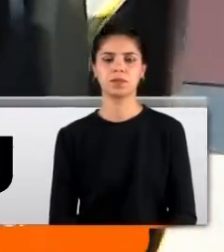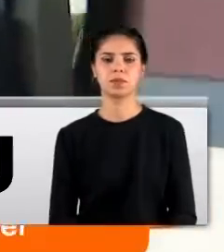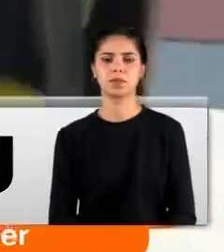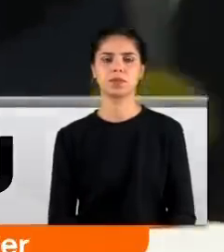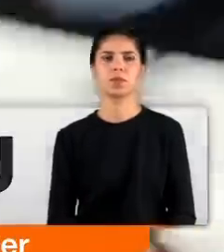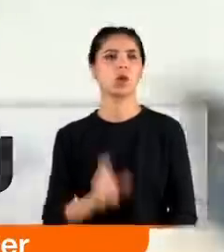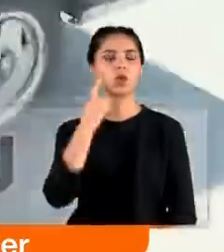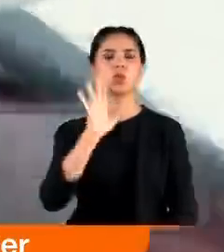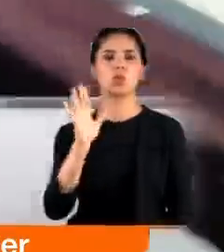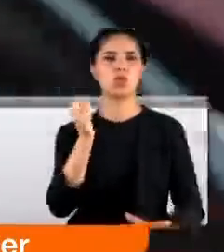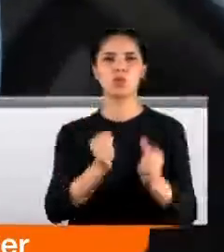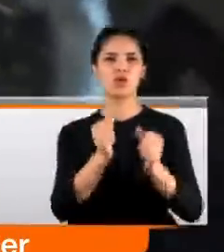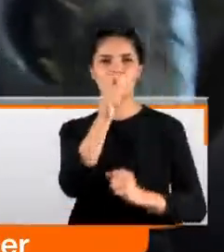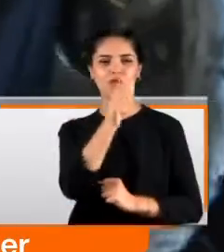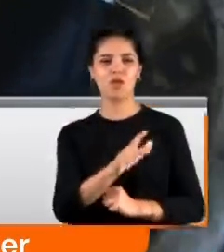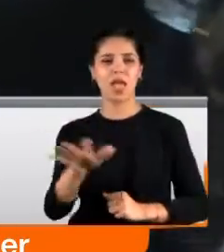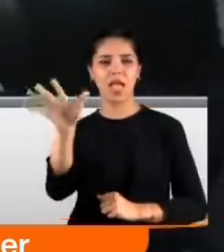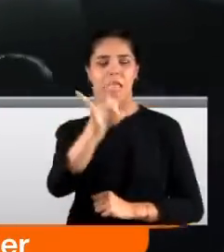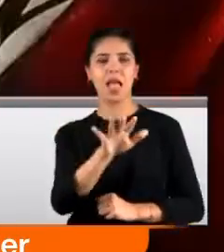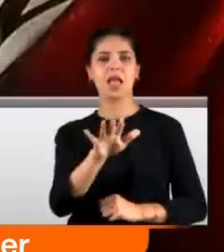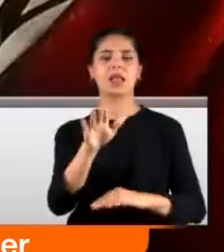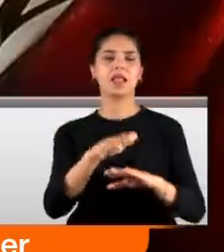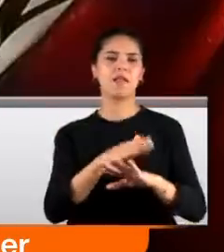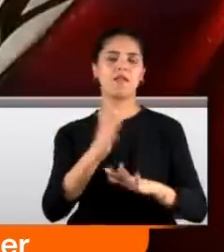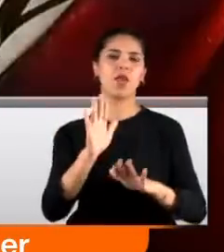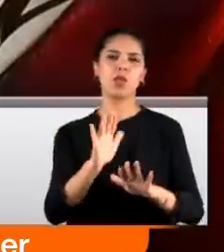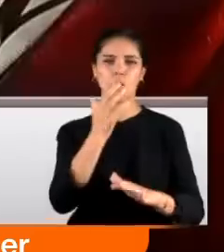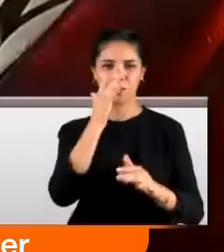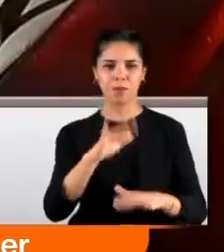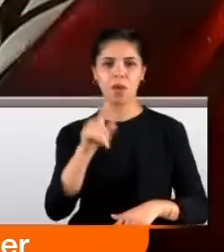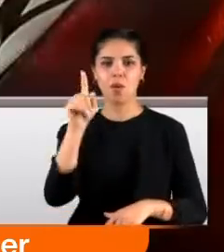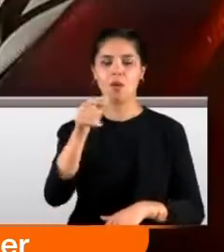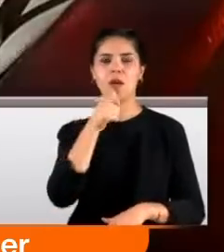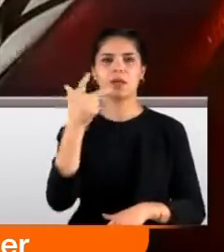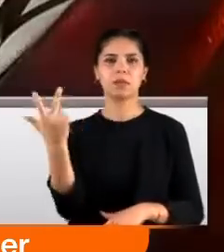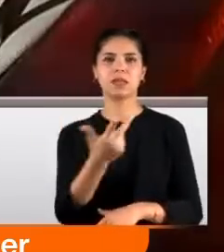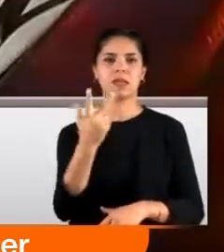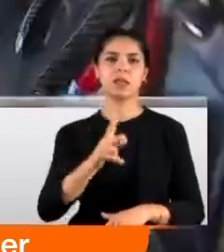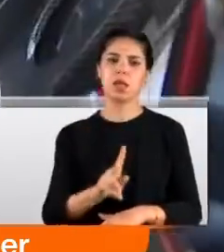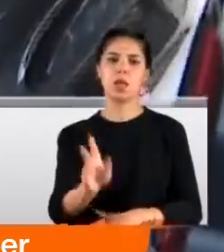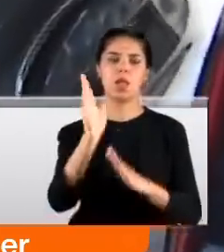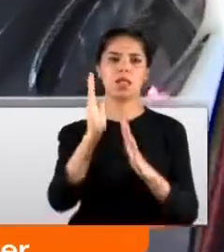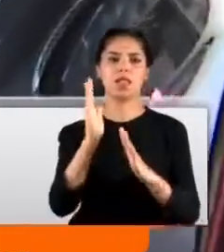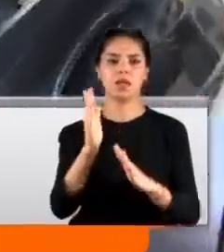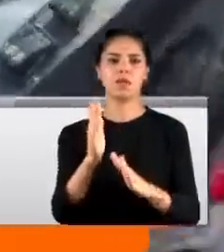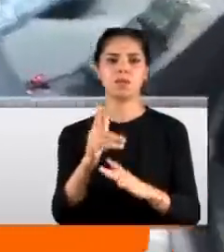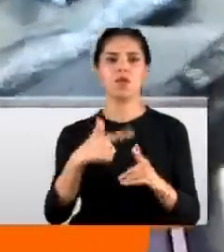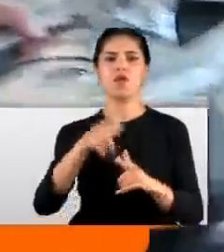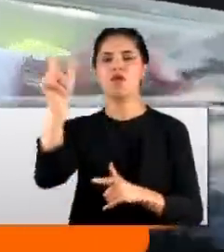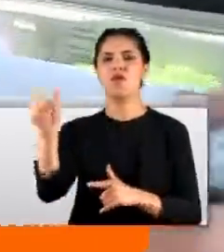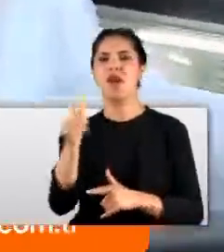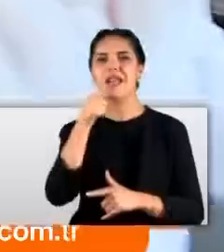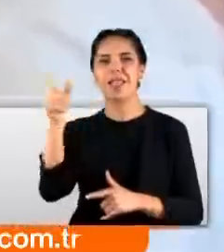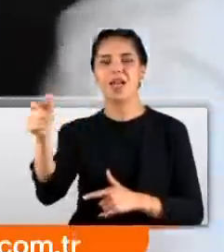Bir an bile düşünmedi, herkes yavaşlamasını veya durmasını beklerken o gaza bastı. Fırat Kaya'nın o